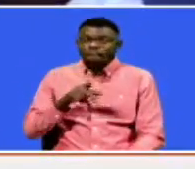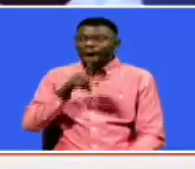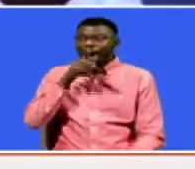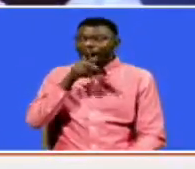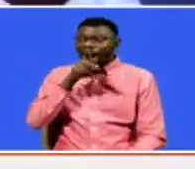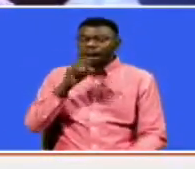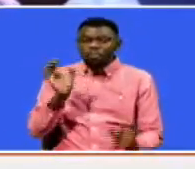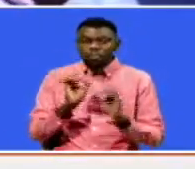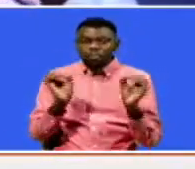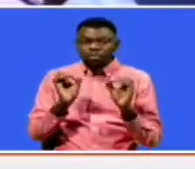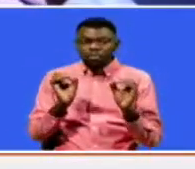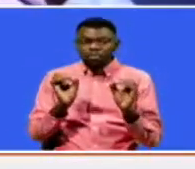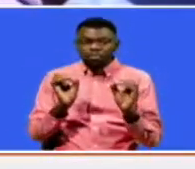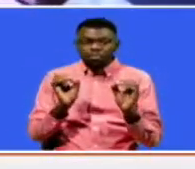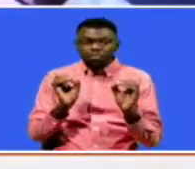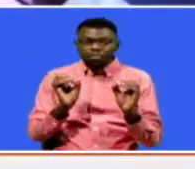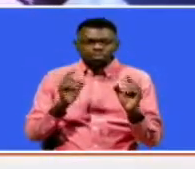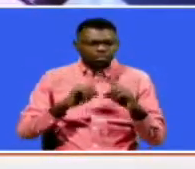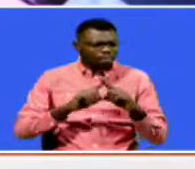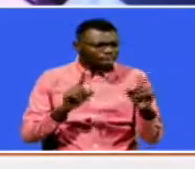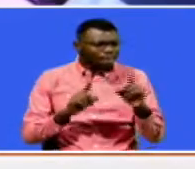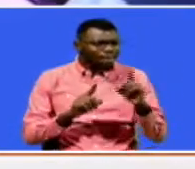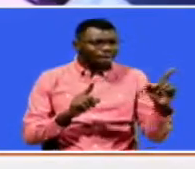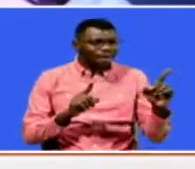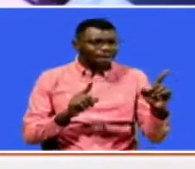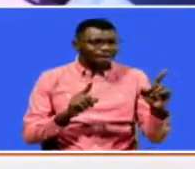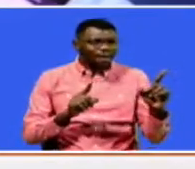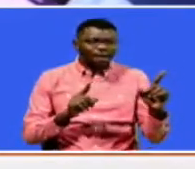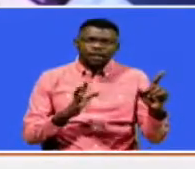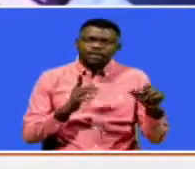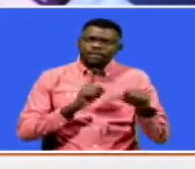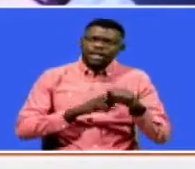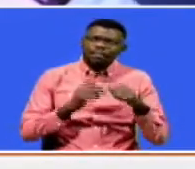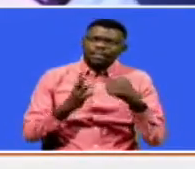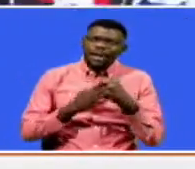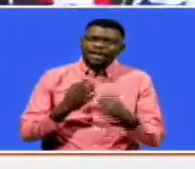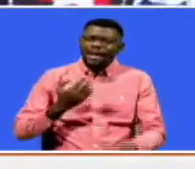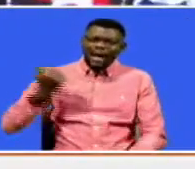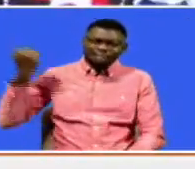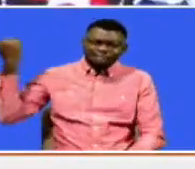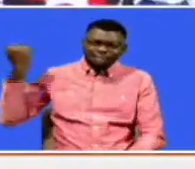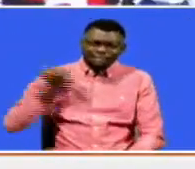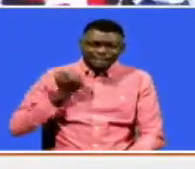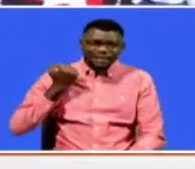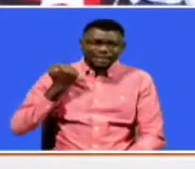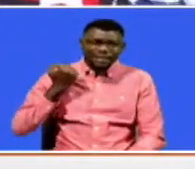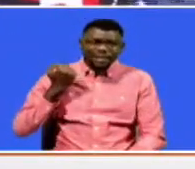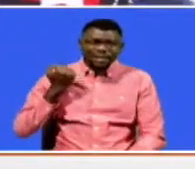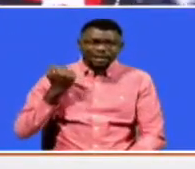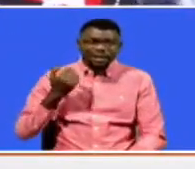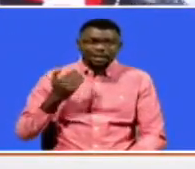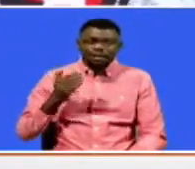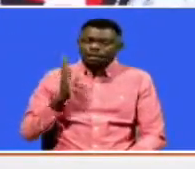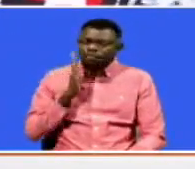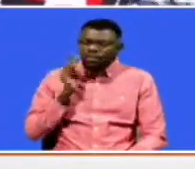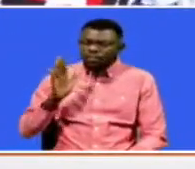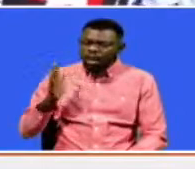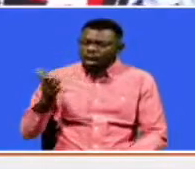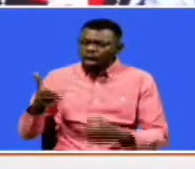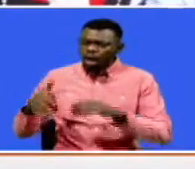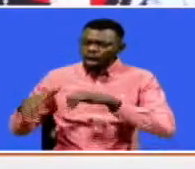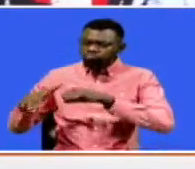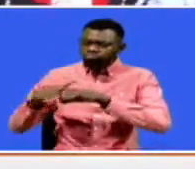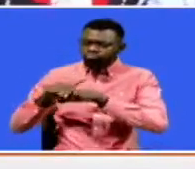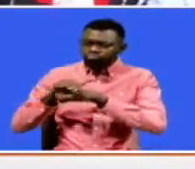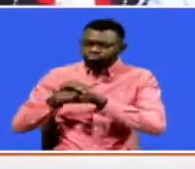duru kitu saa 12. Unaona alikuwa amekatwa kitu saa 3. Alifunika mama yake, akafuga nyumba,